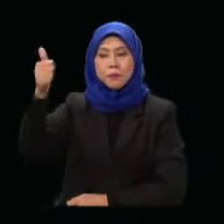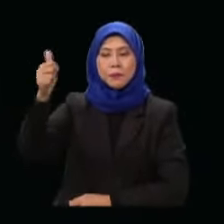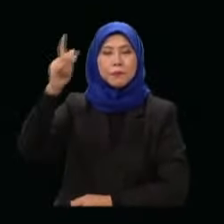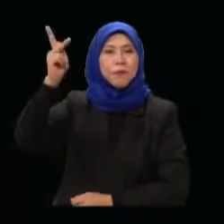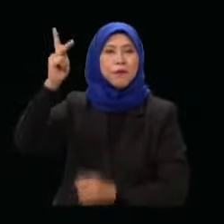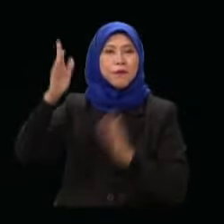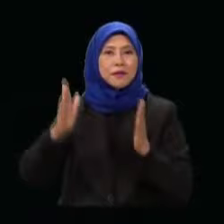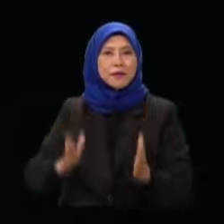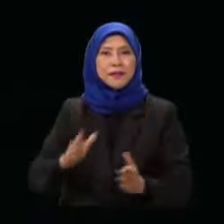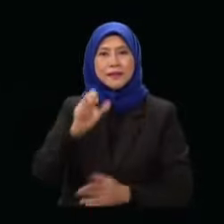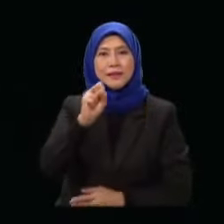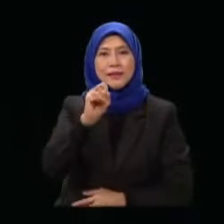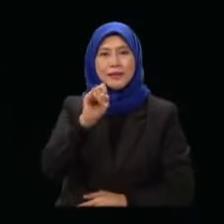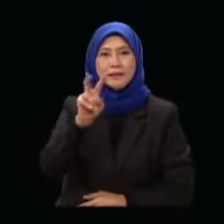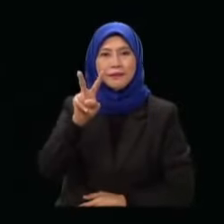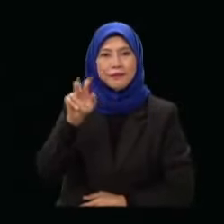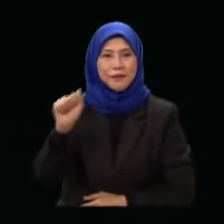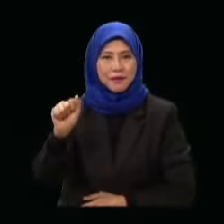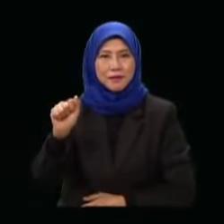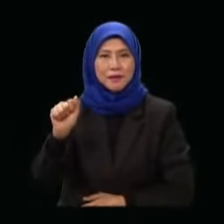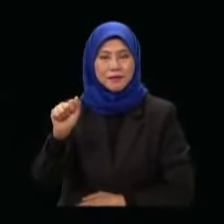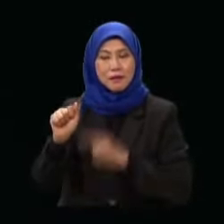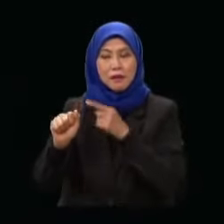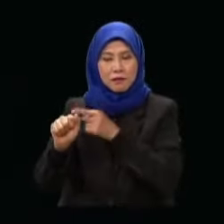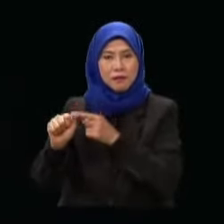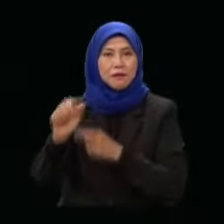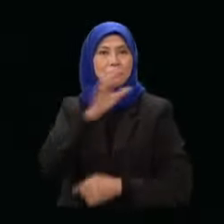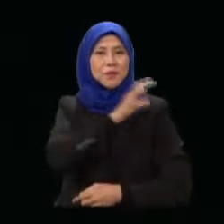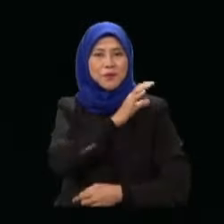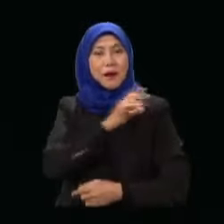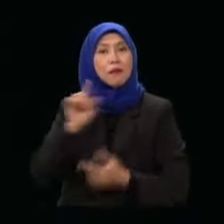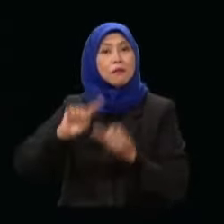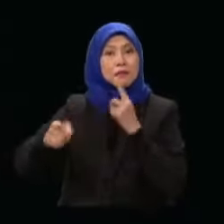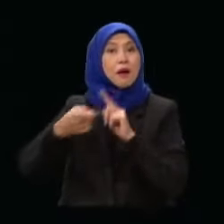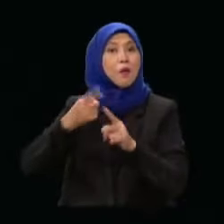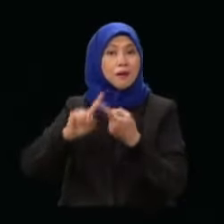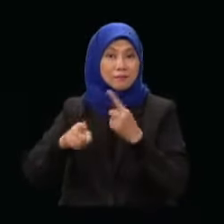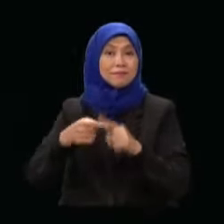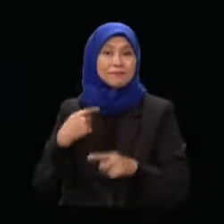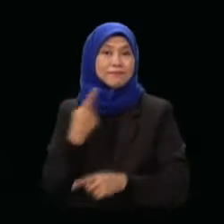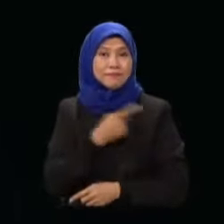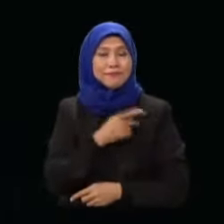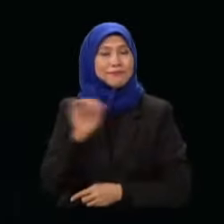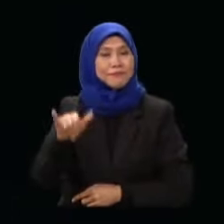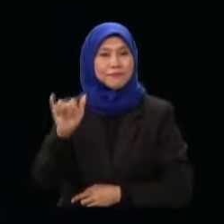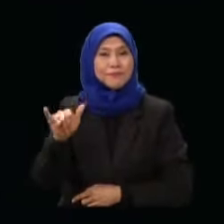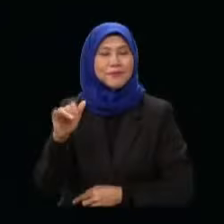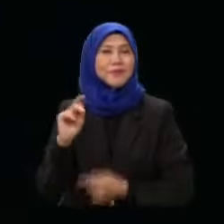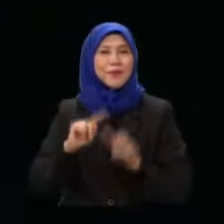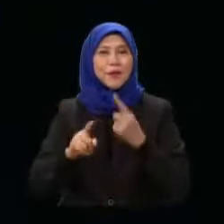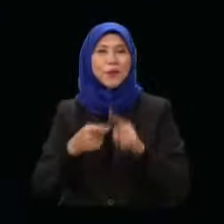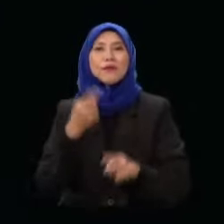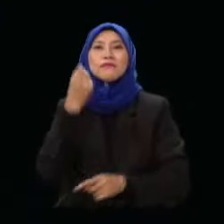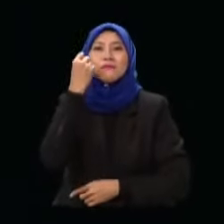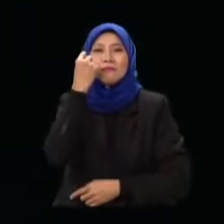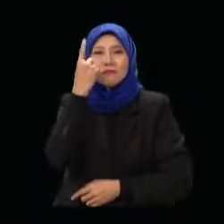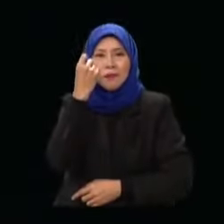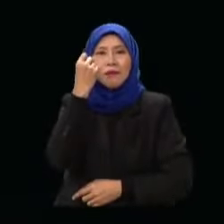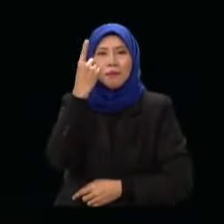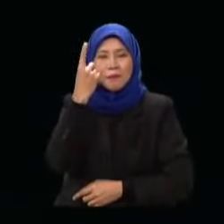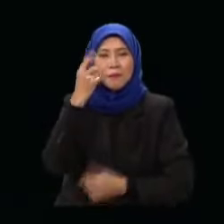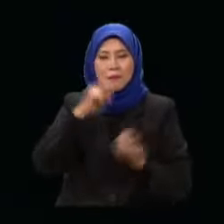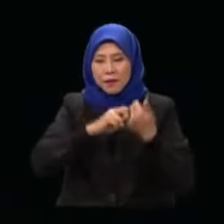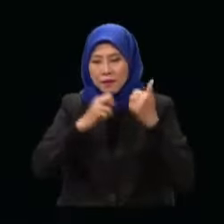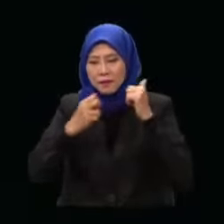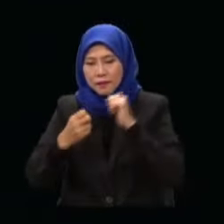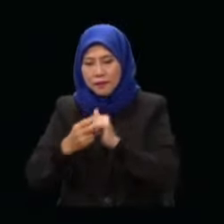facial Assyifa Sukabumi panitianya maupun kita kawan-kawan kicau yang memang paham tentang